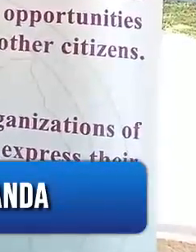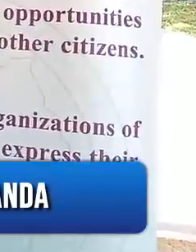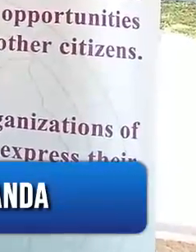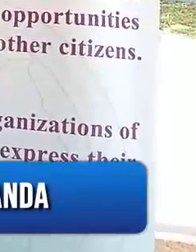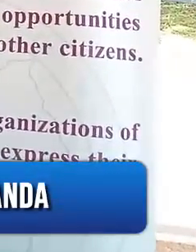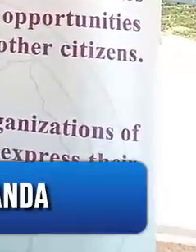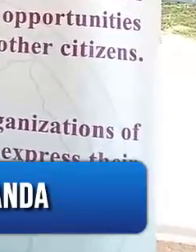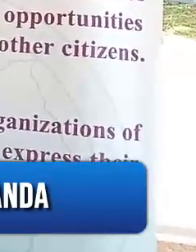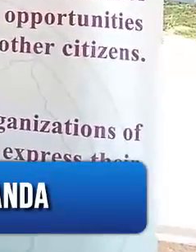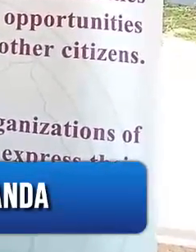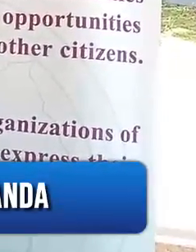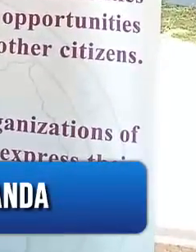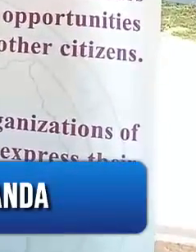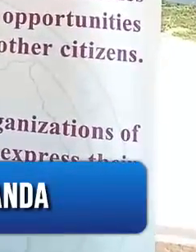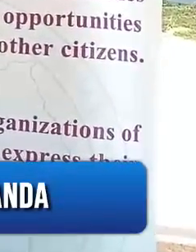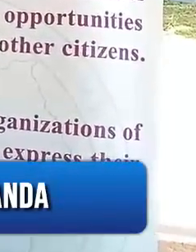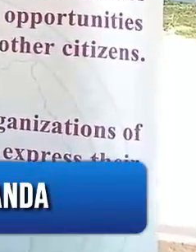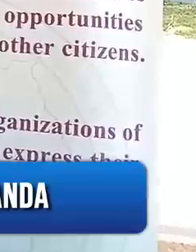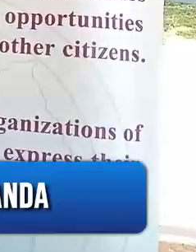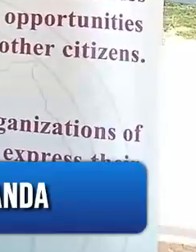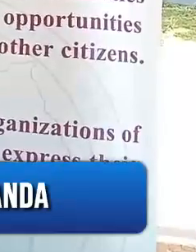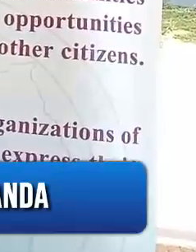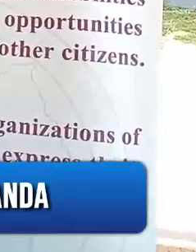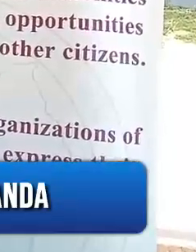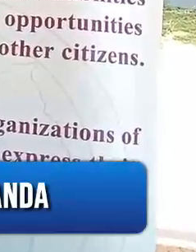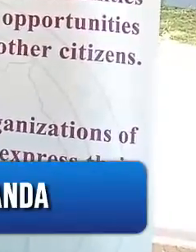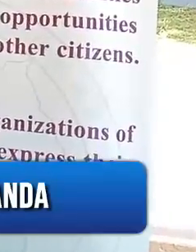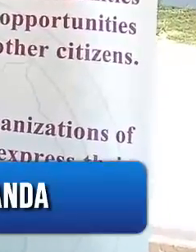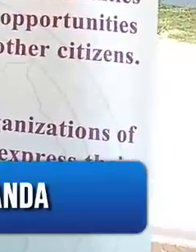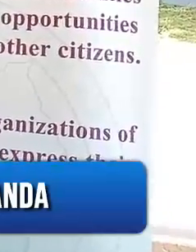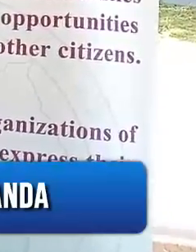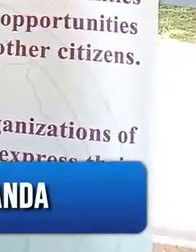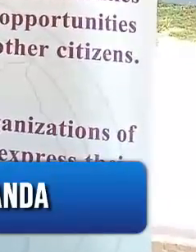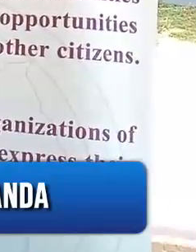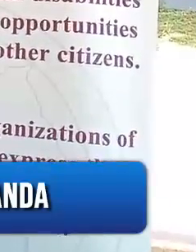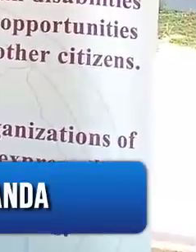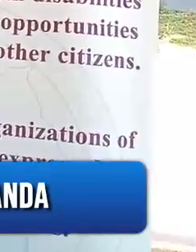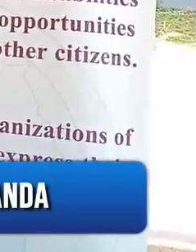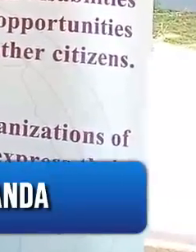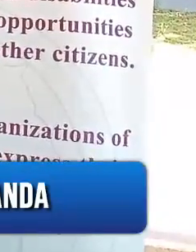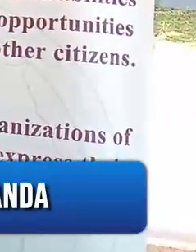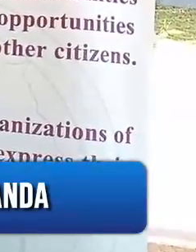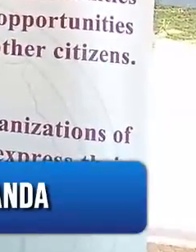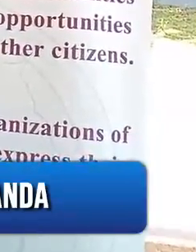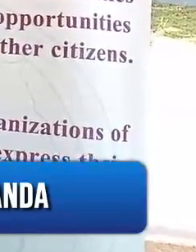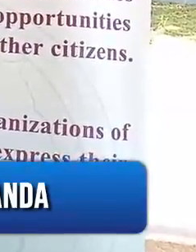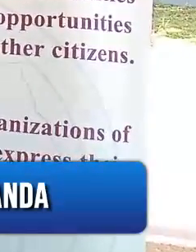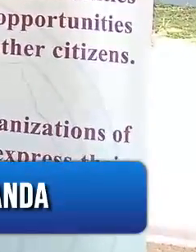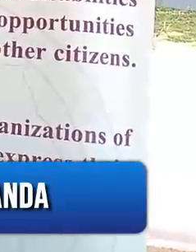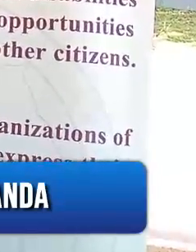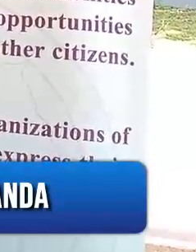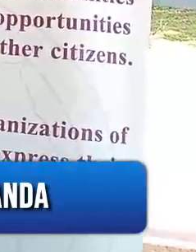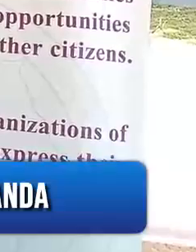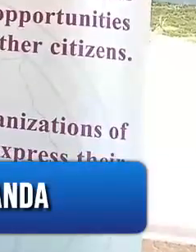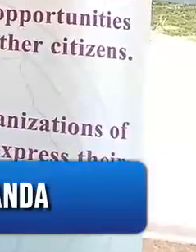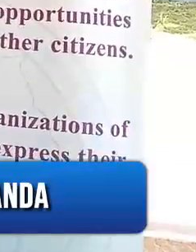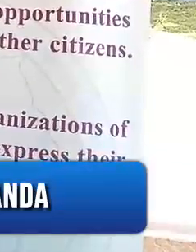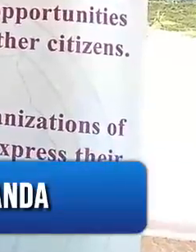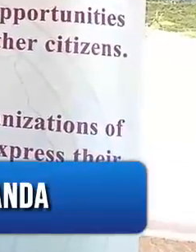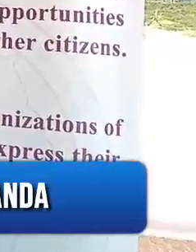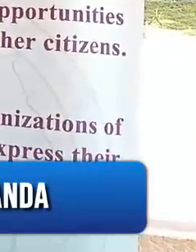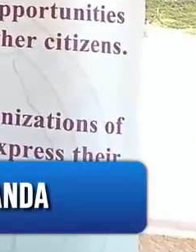na BTN TV, aho twari dutumira abantu batandukanye bashobora gutanga amakuru mu rwego rwo